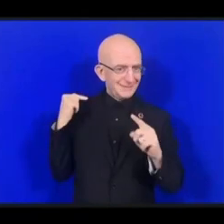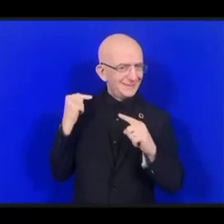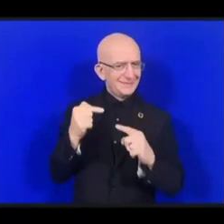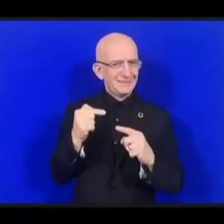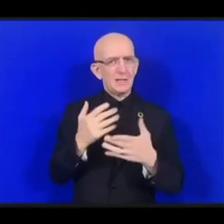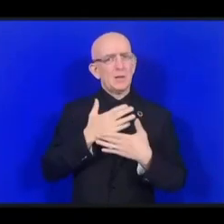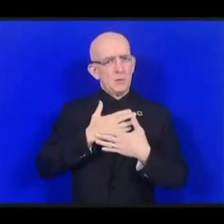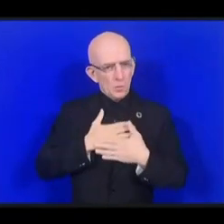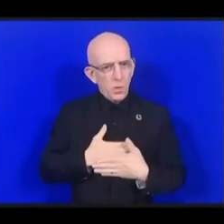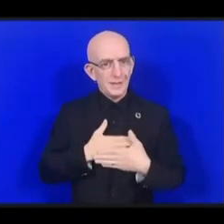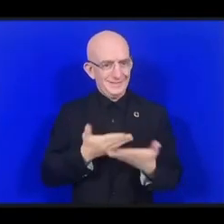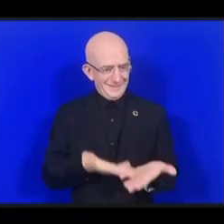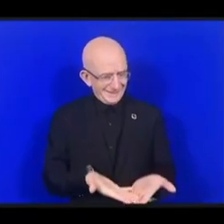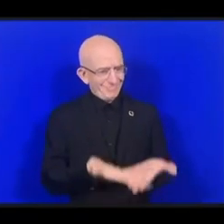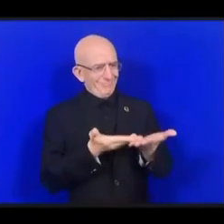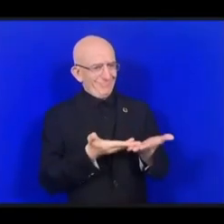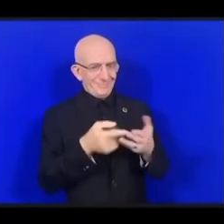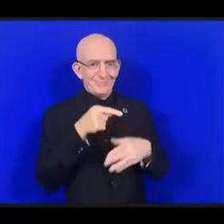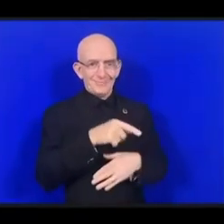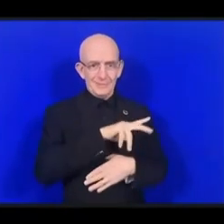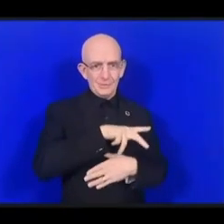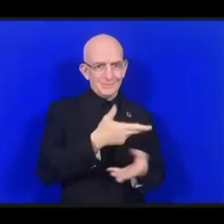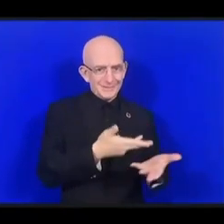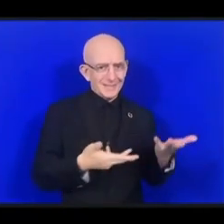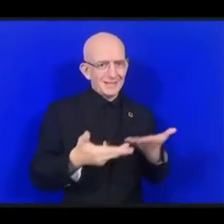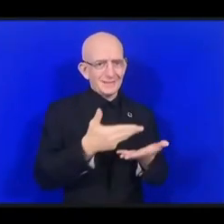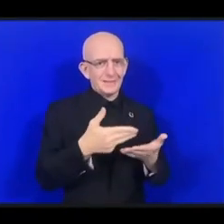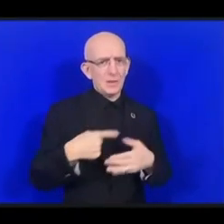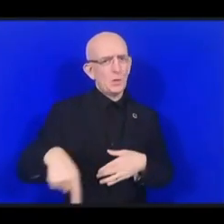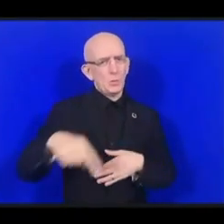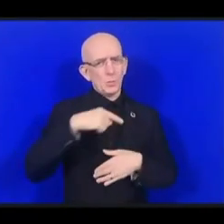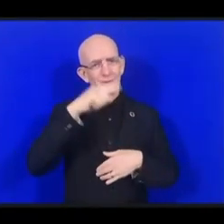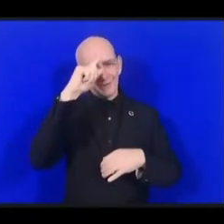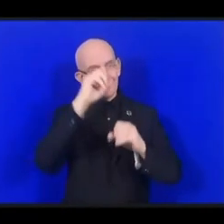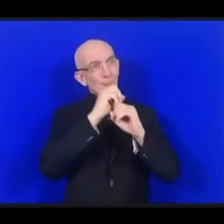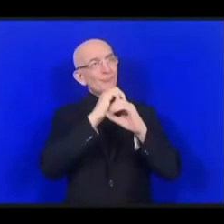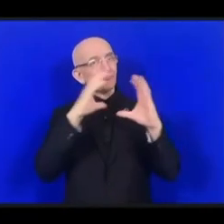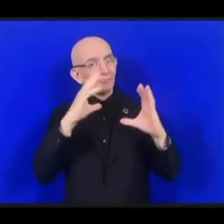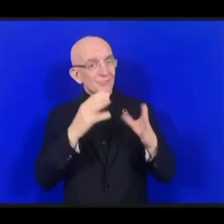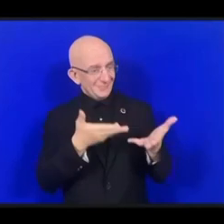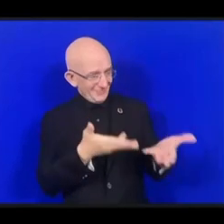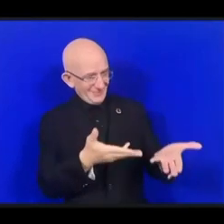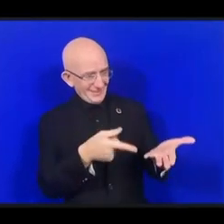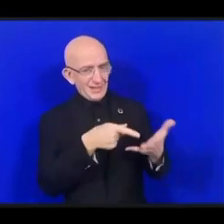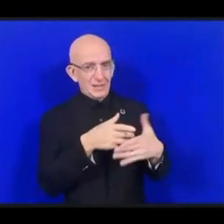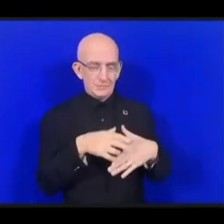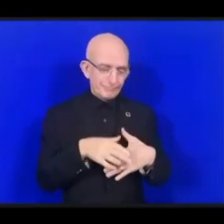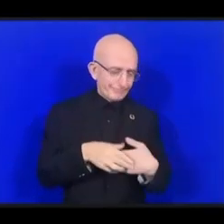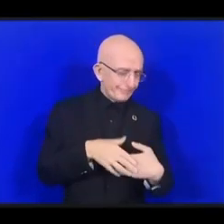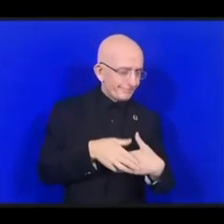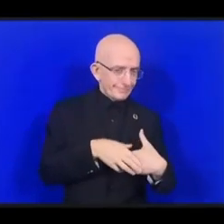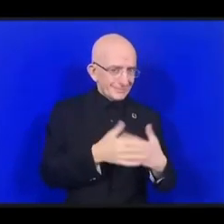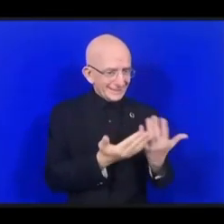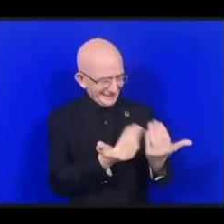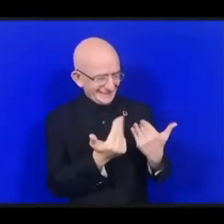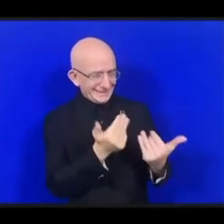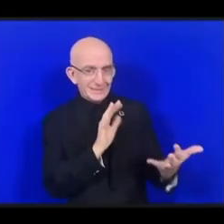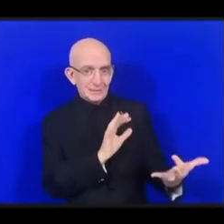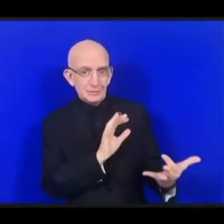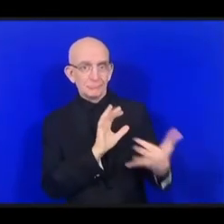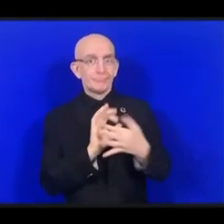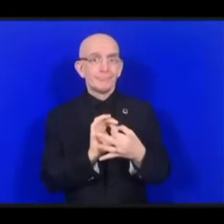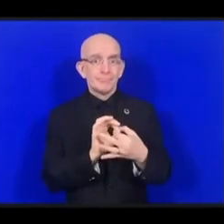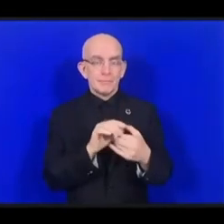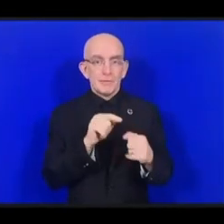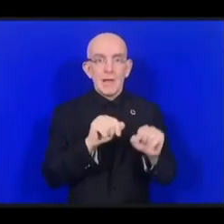コネクティビティがまさに人の能力を解放するであると考えています私たちはですから全ての人に